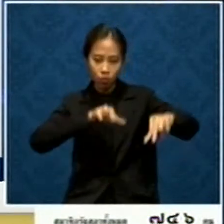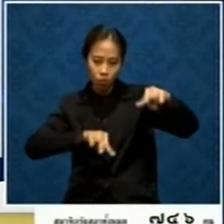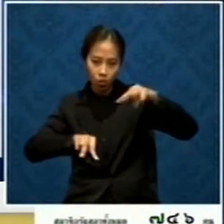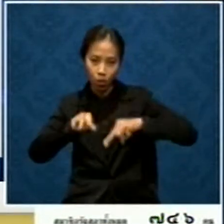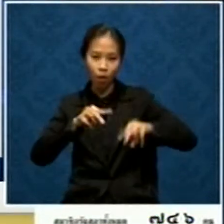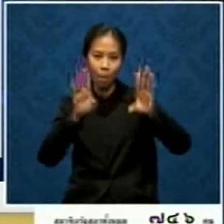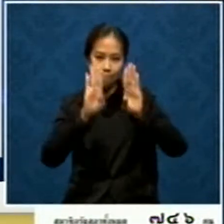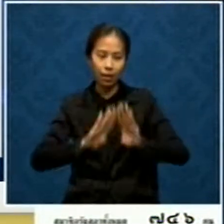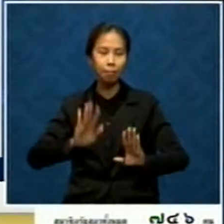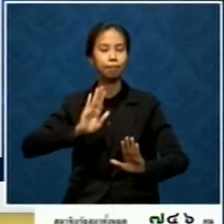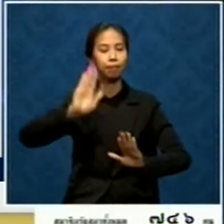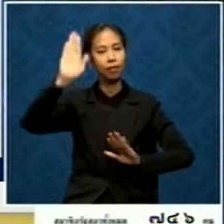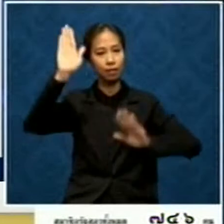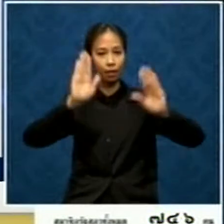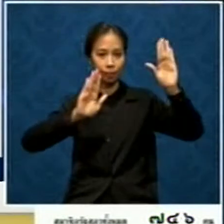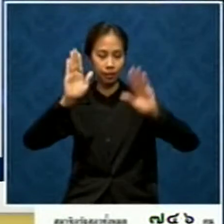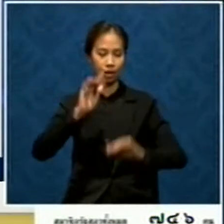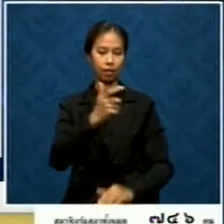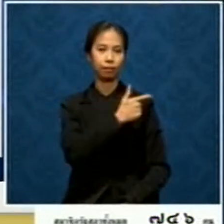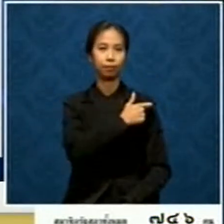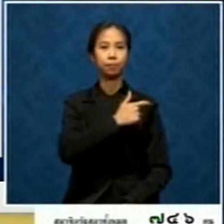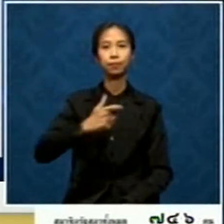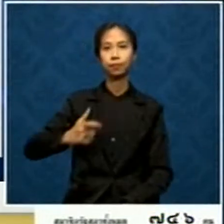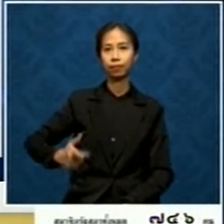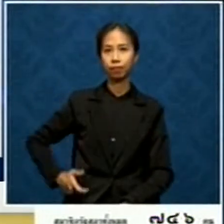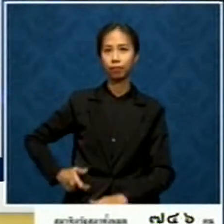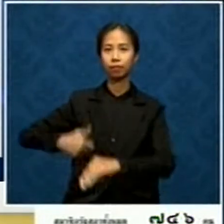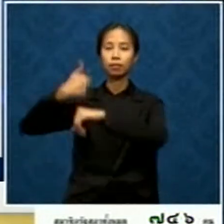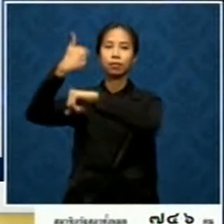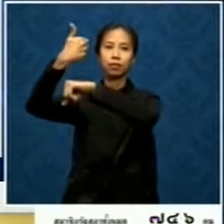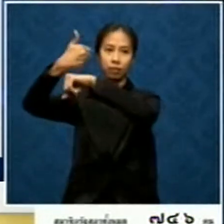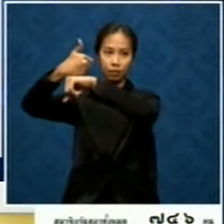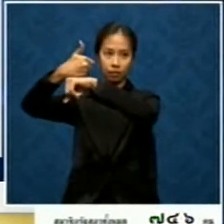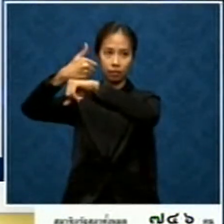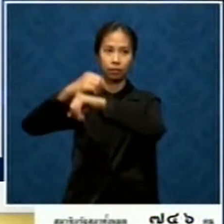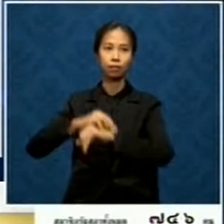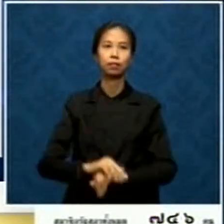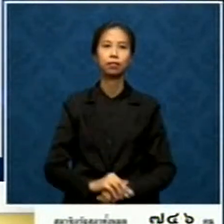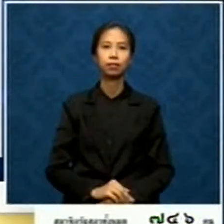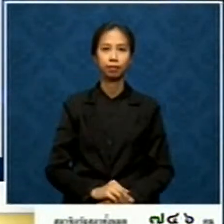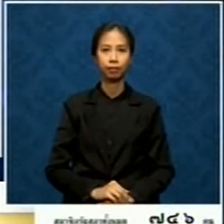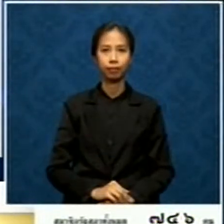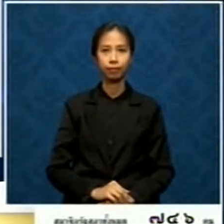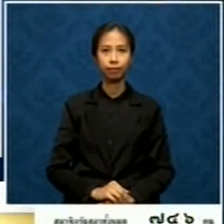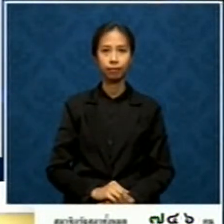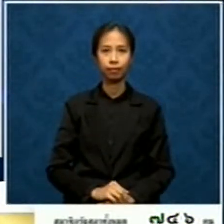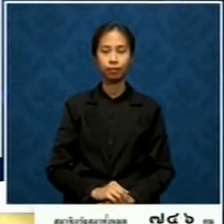ยอันมีพระมหากษัตริย์ทรงเป็นประมุข